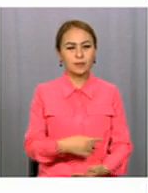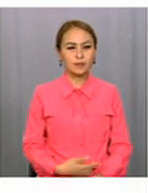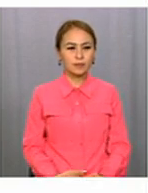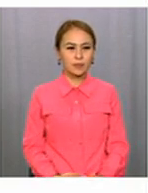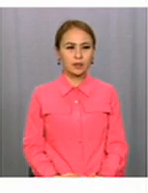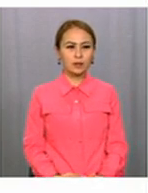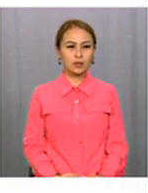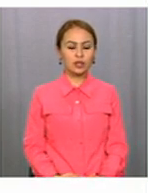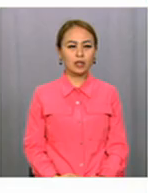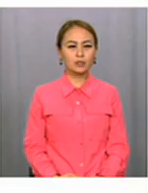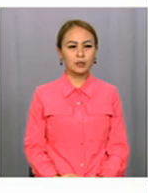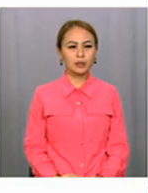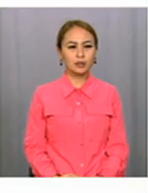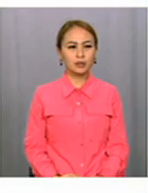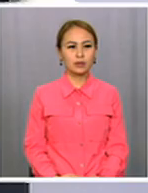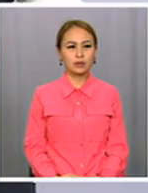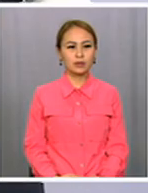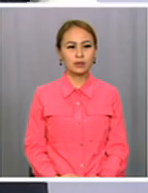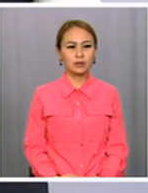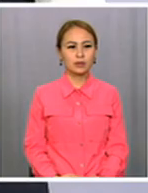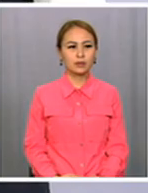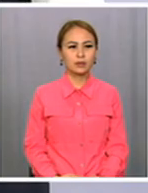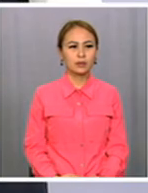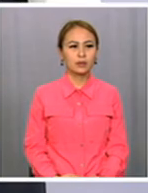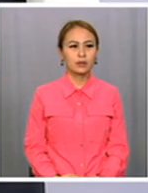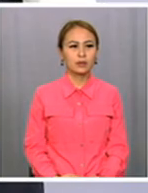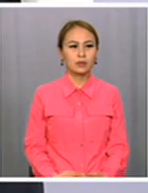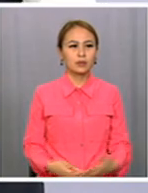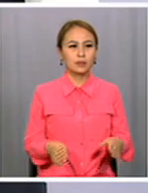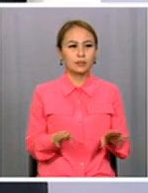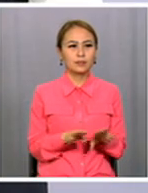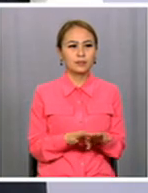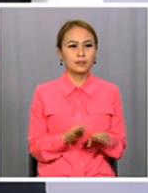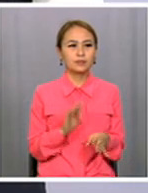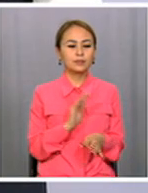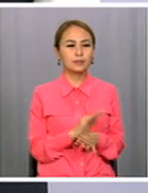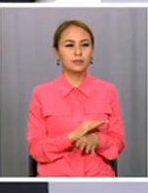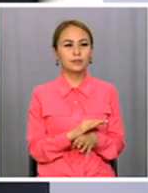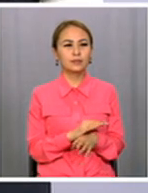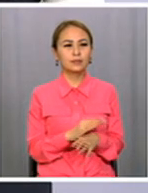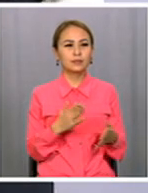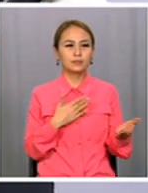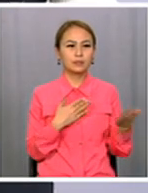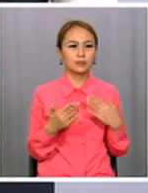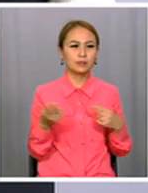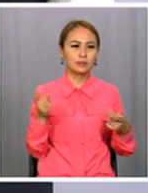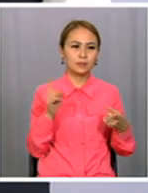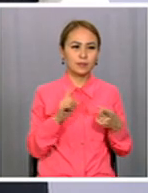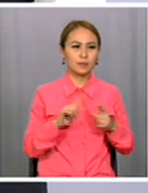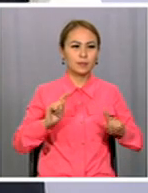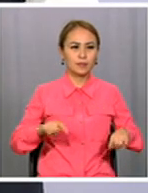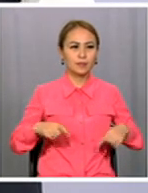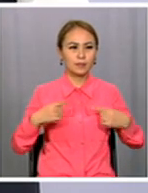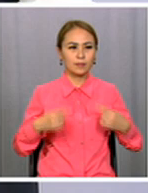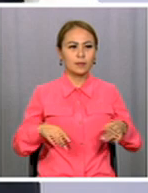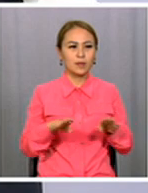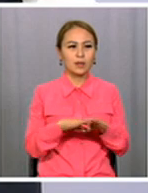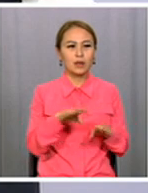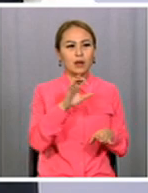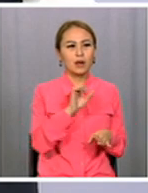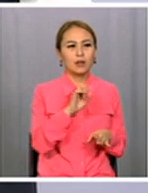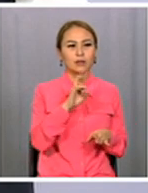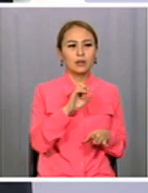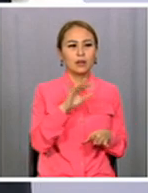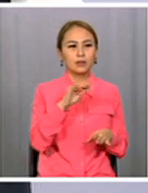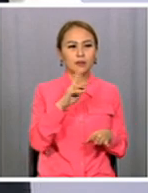екен. Осыны еске сақтап алайық. Ал шамалар арасындағы тәуелділіктің берілу тәсілдерінің үш түрі бар.